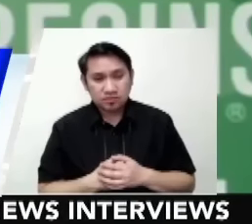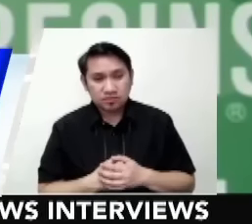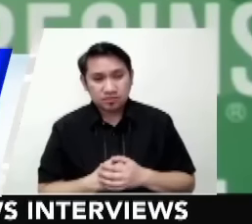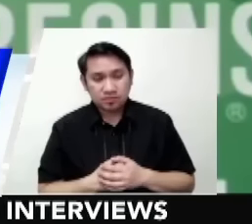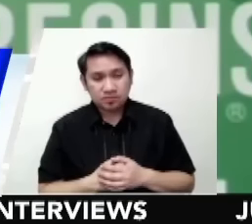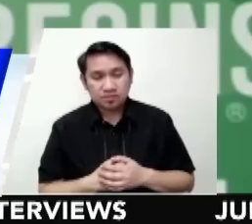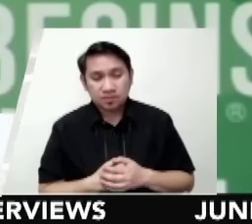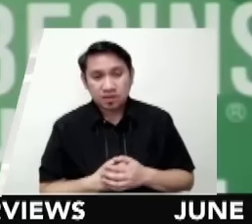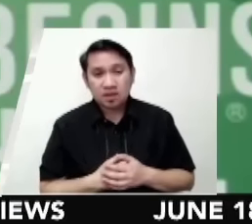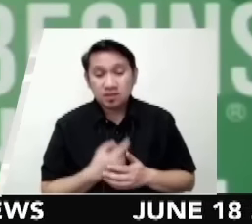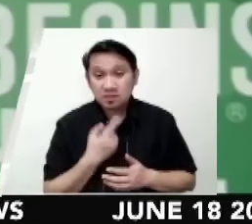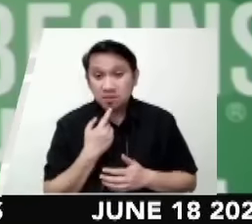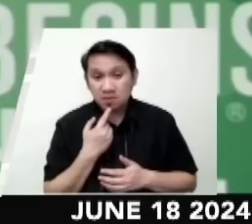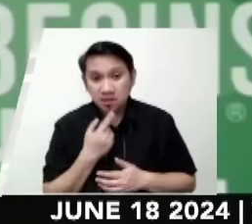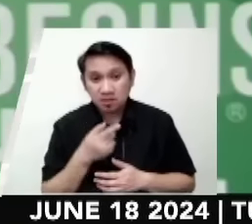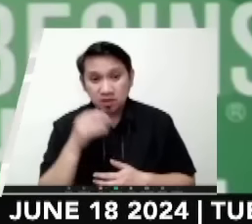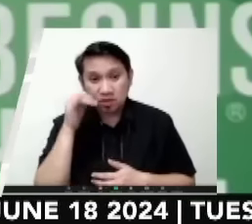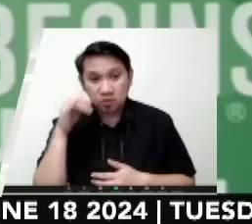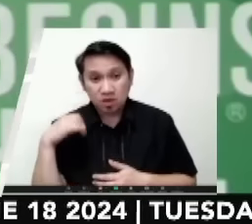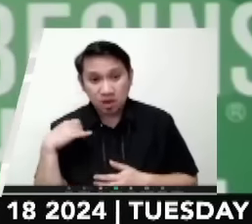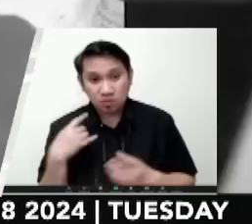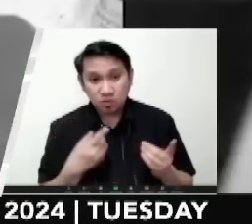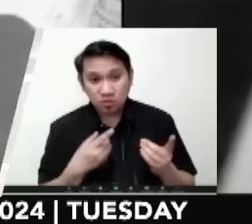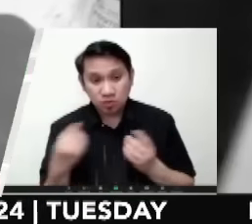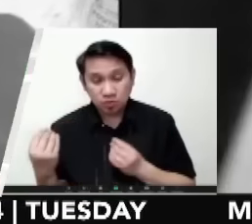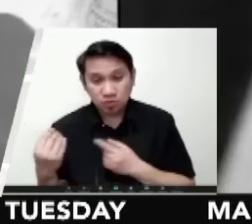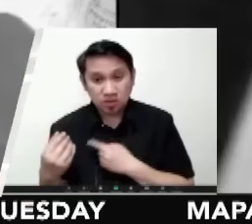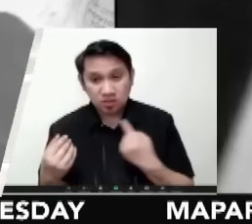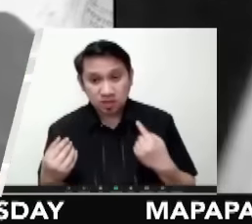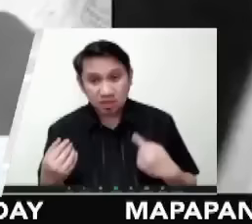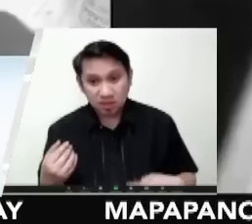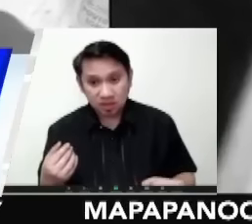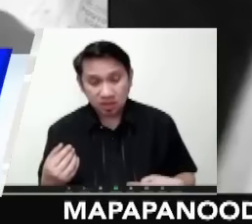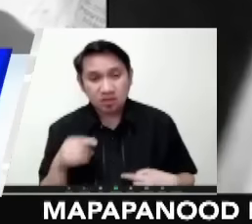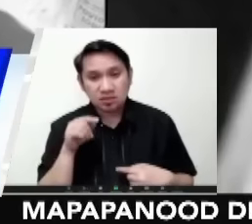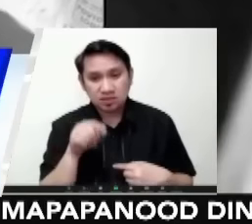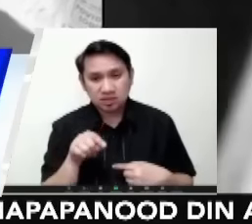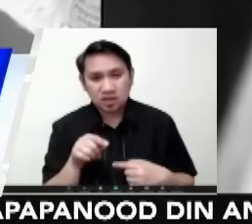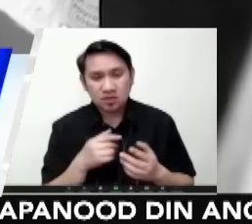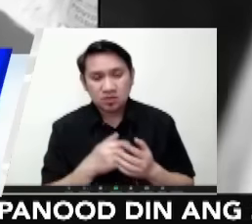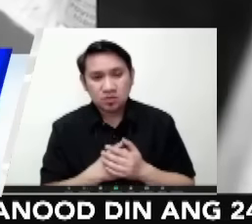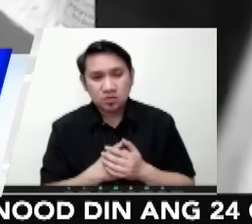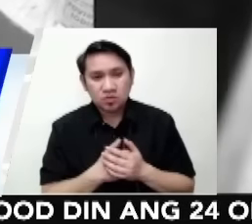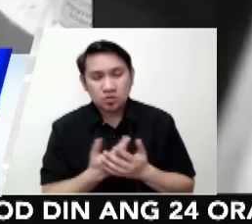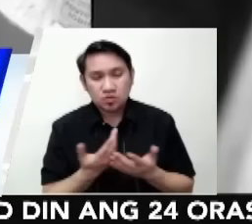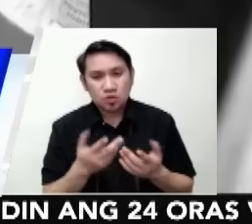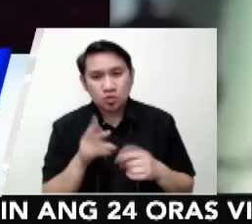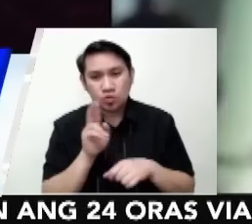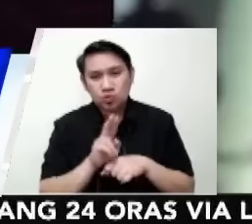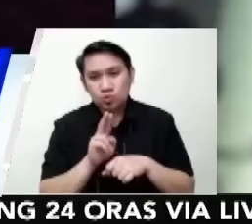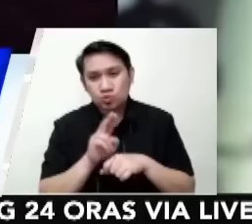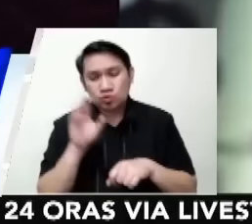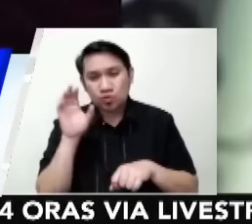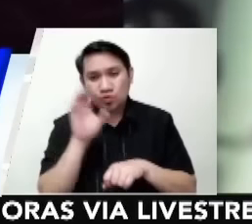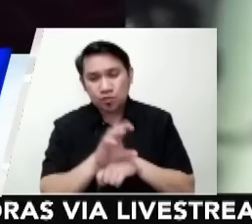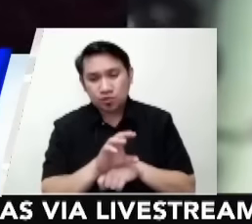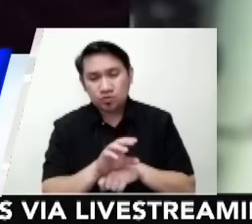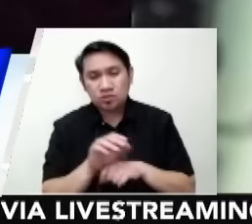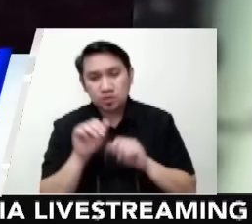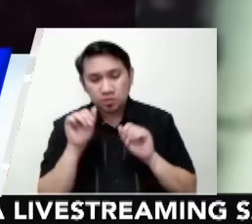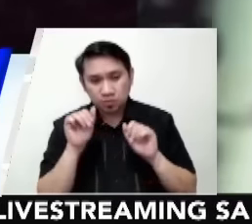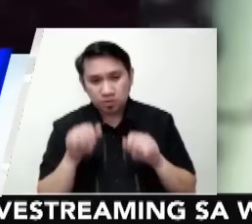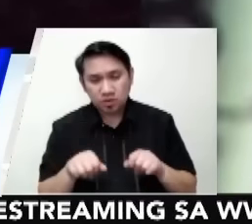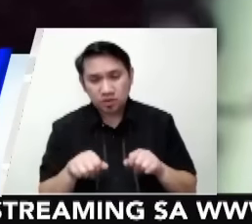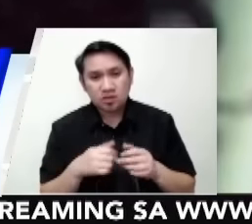ang ginawa kahapon ng China sa mga sundalo sa Iyungin, isang uri ng illegal use of force na posibleng basehan para i-invoke ang